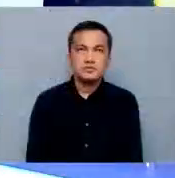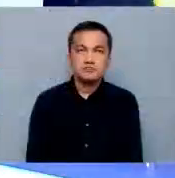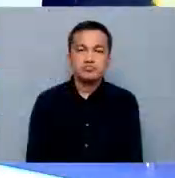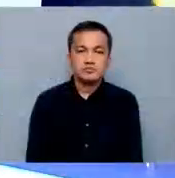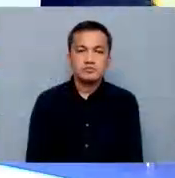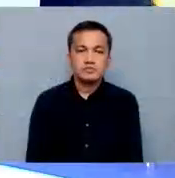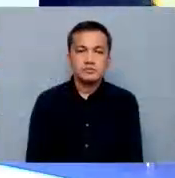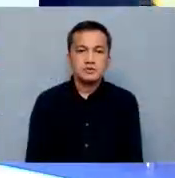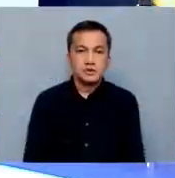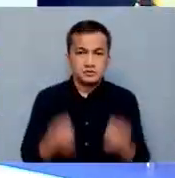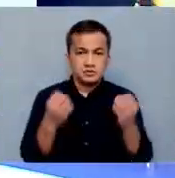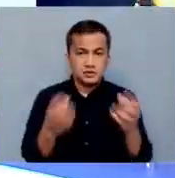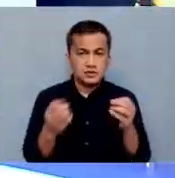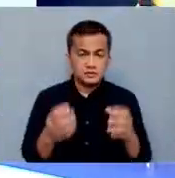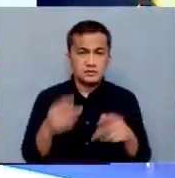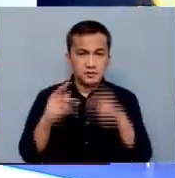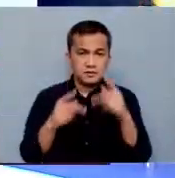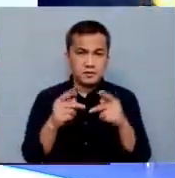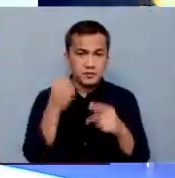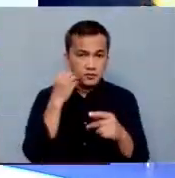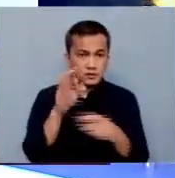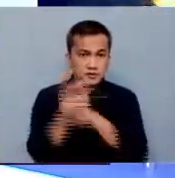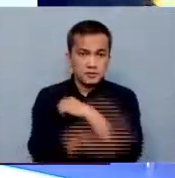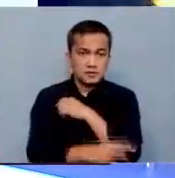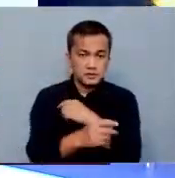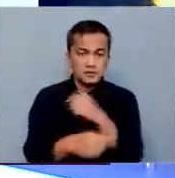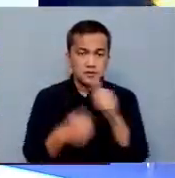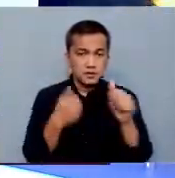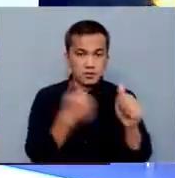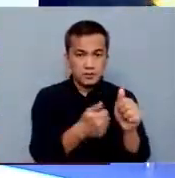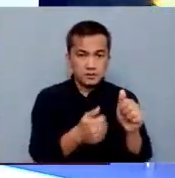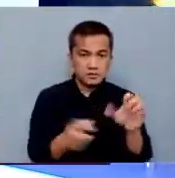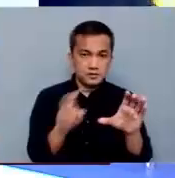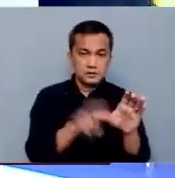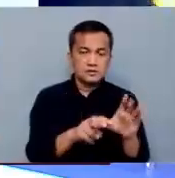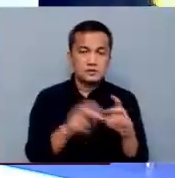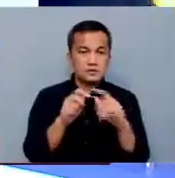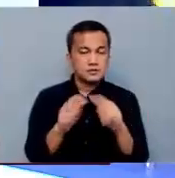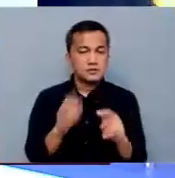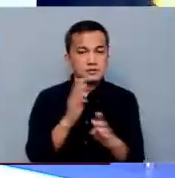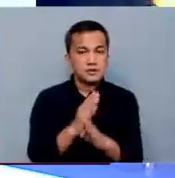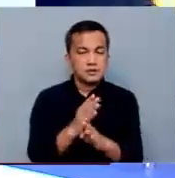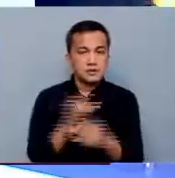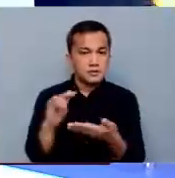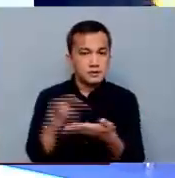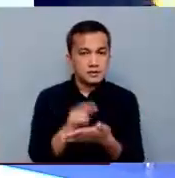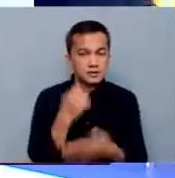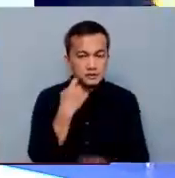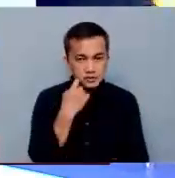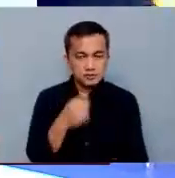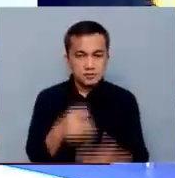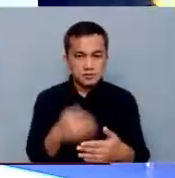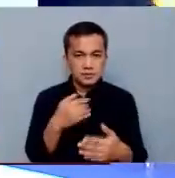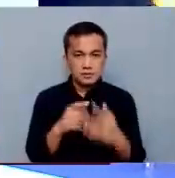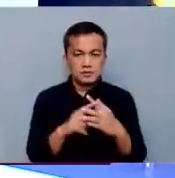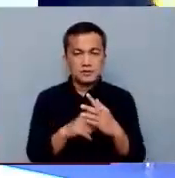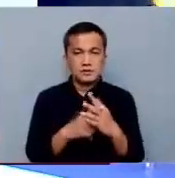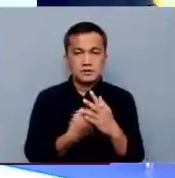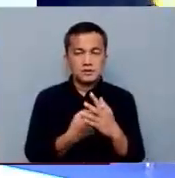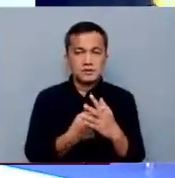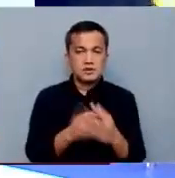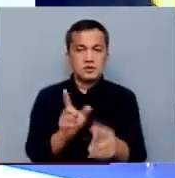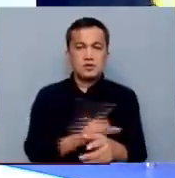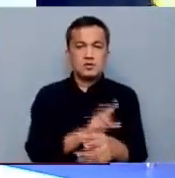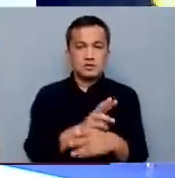Libo-libong kapatid natin pauwi sa mga probinsya ang humabol na makasakay sa mga terminal ng bus at paliparan kanina bago mag-umbisa ang long weekend